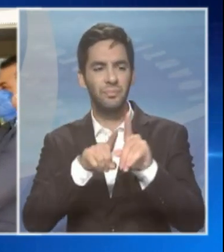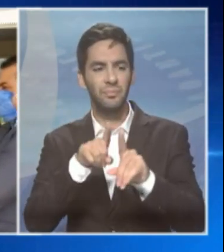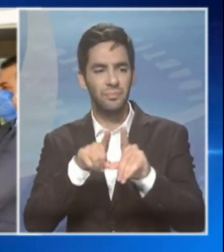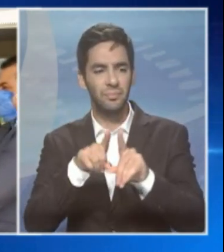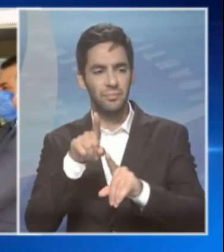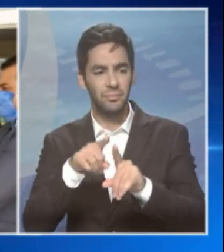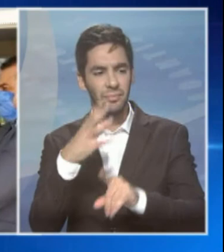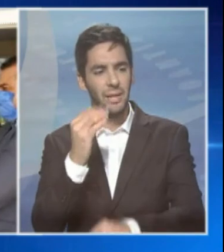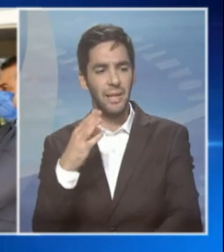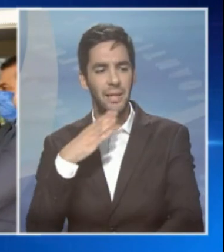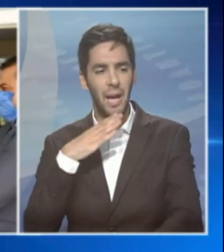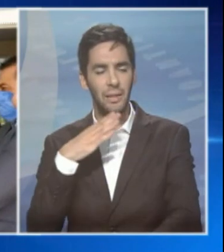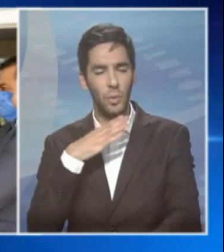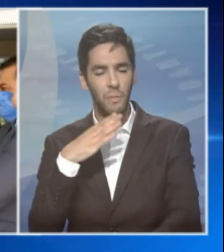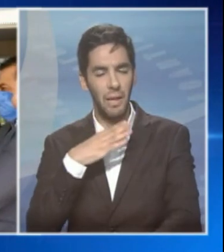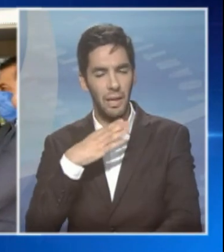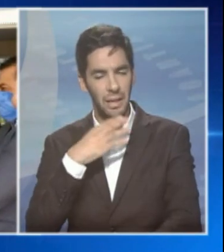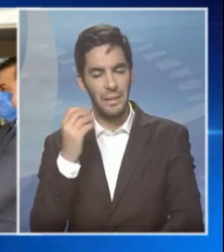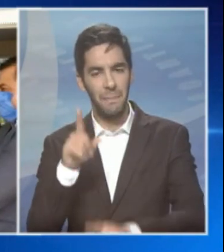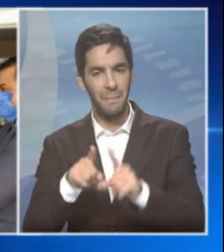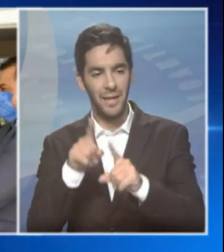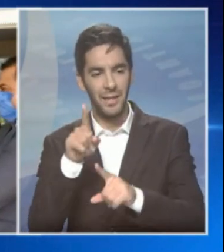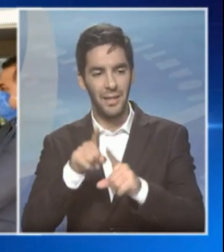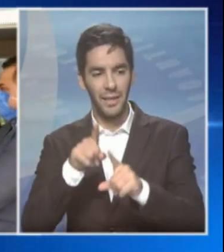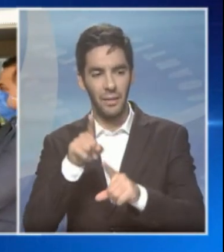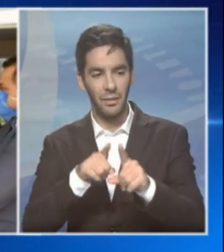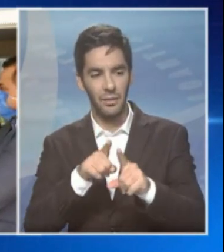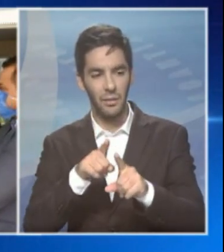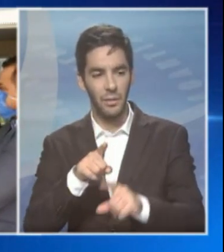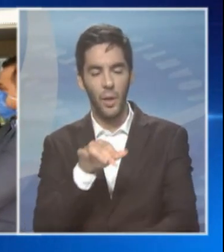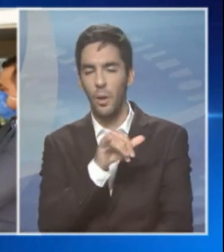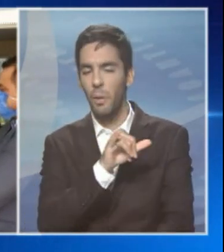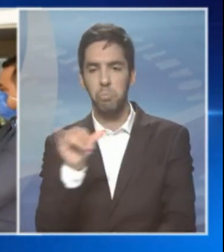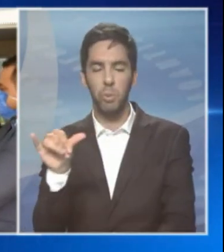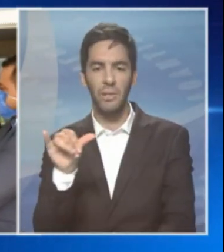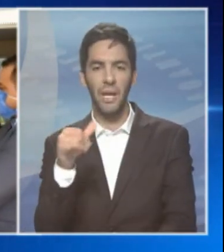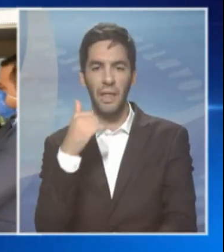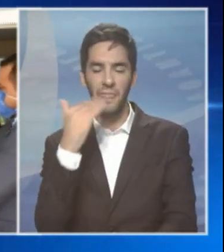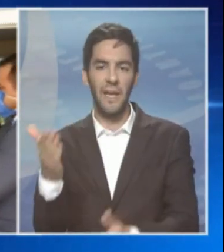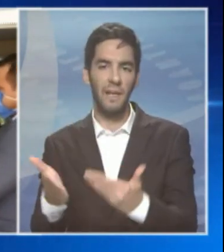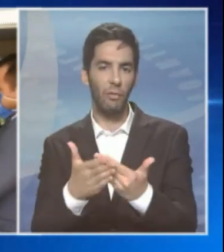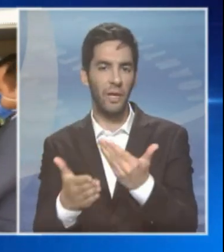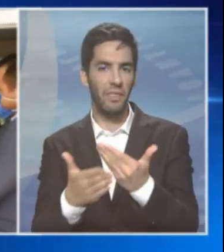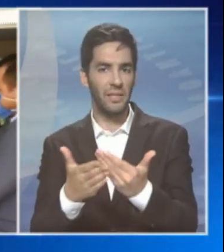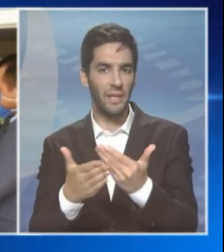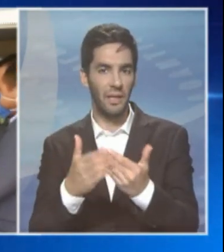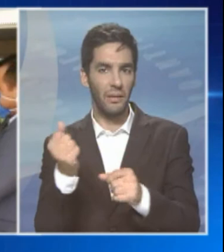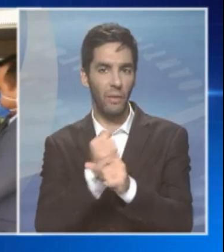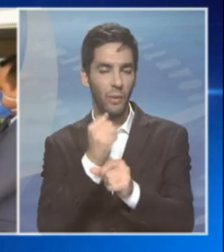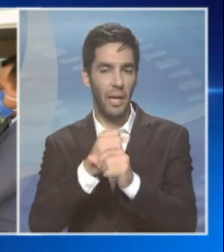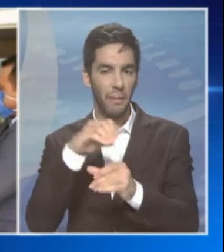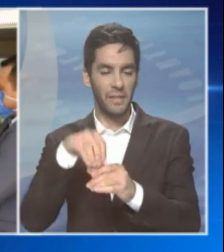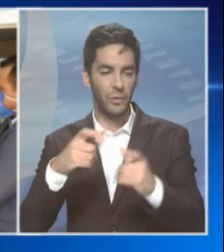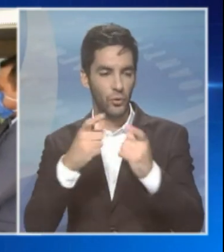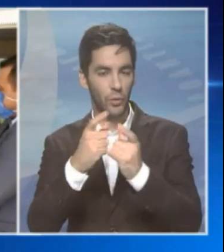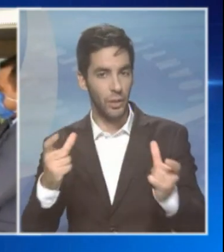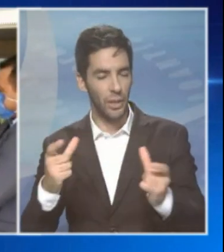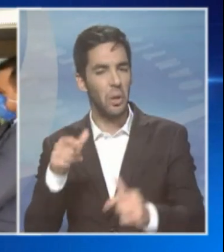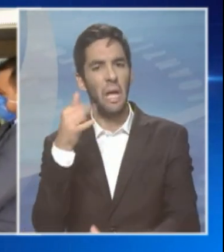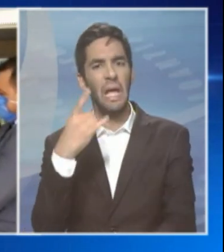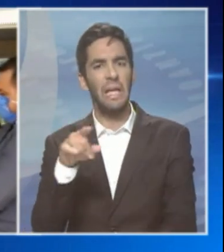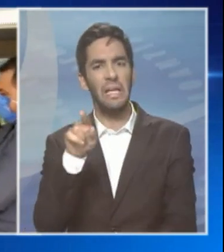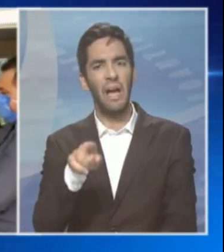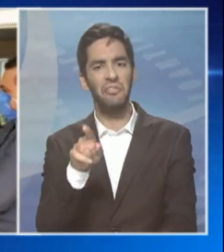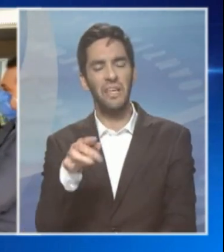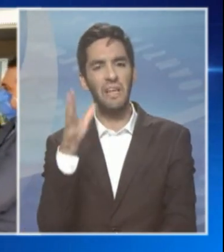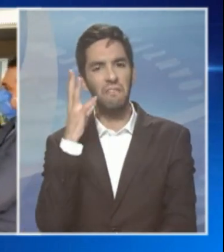υπεύθυνα κάποτε πρόσωπα τα οποία είτε δεν ανταποκρίθηκαν στα καθήκοντά τους, είτε προκάλεσαν